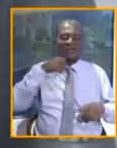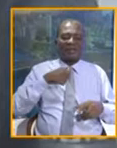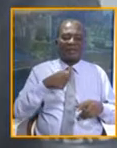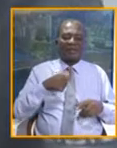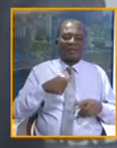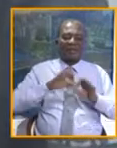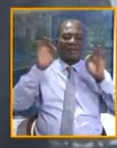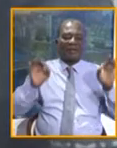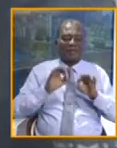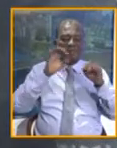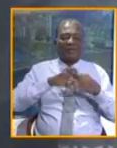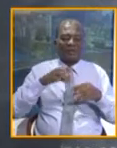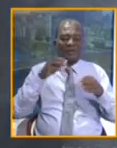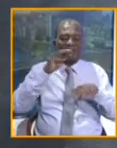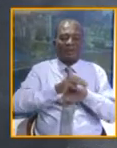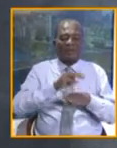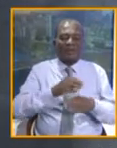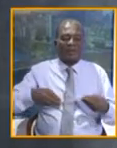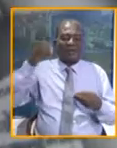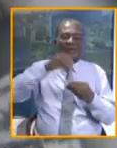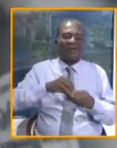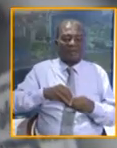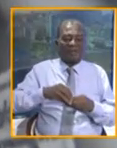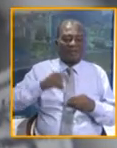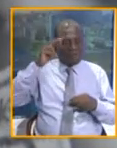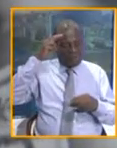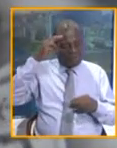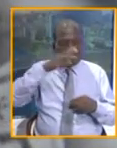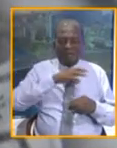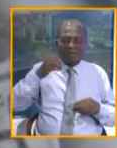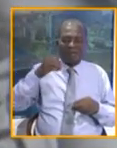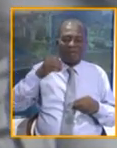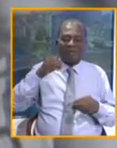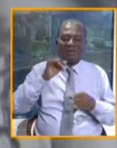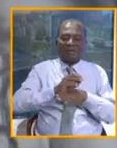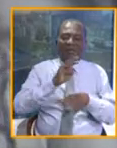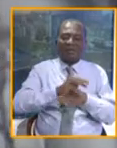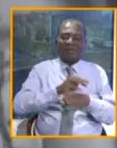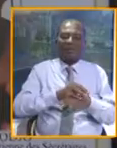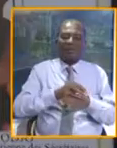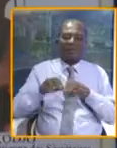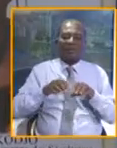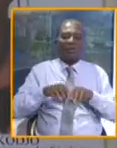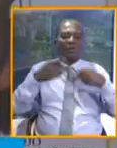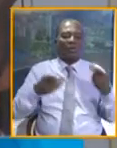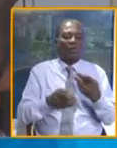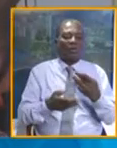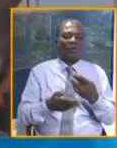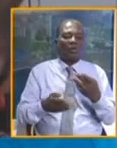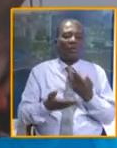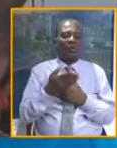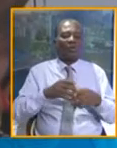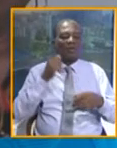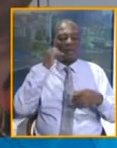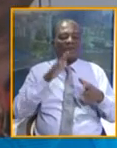La célébration de ce métier ajoute une notion de reconnaissance méritée. Par ailleurs, ce métier fut longtemps occupé par des femmes et se